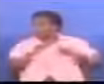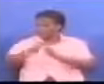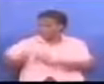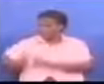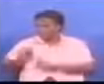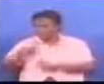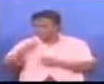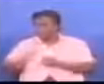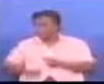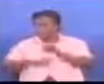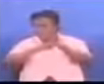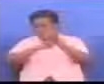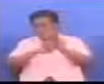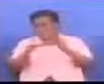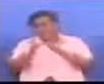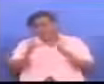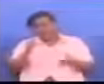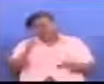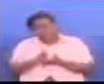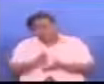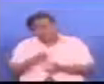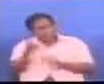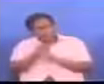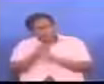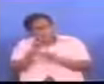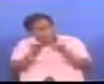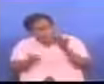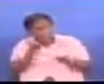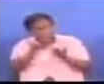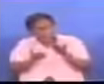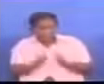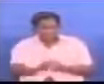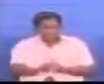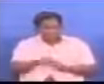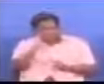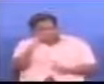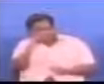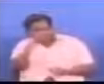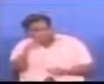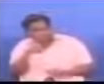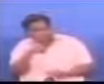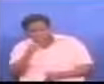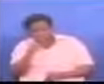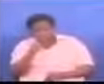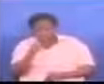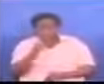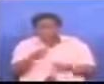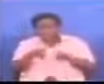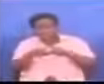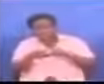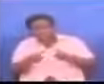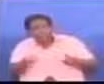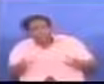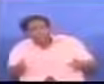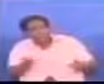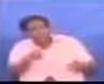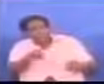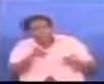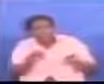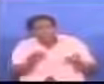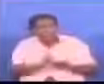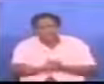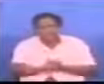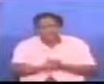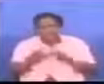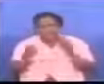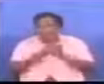sina hakika kama tumefanya tathmini ya madhara yake ambayo yanatokana na shughuli za kibinadamu